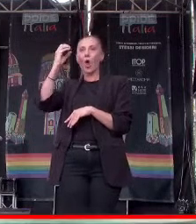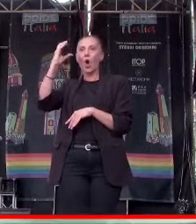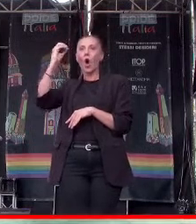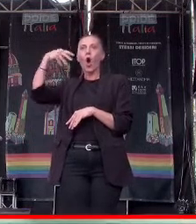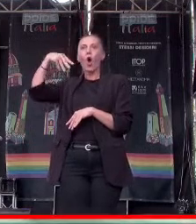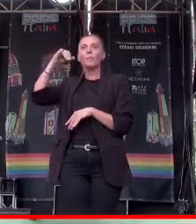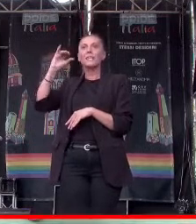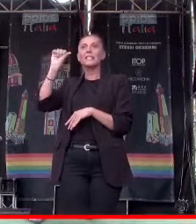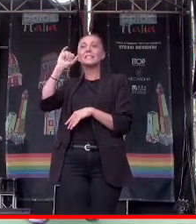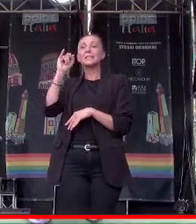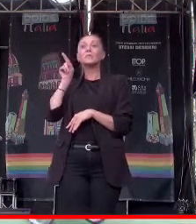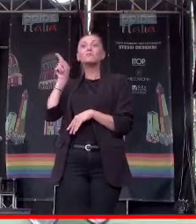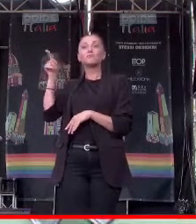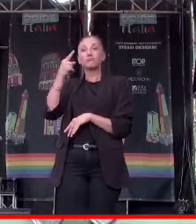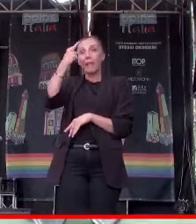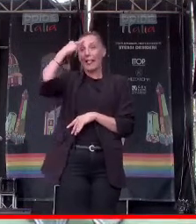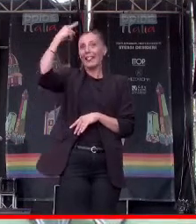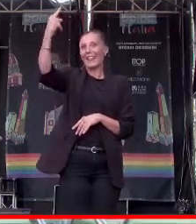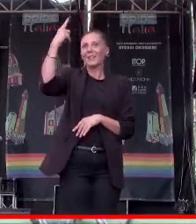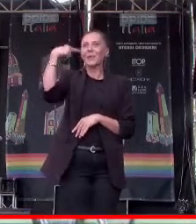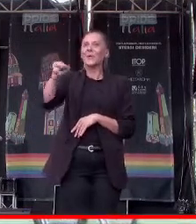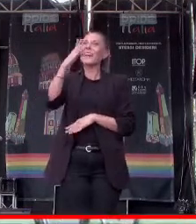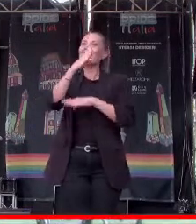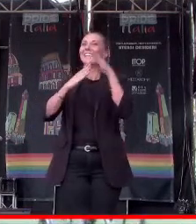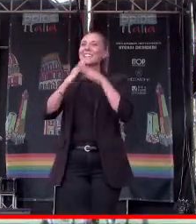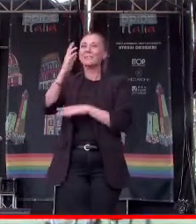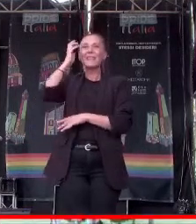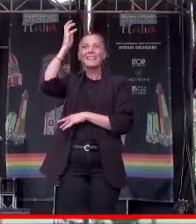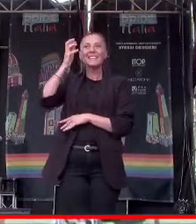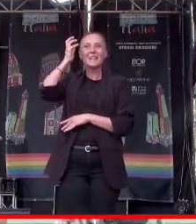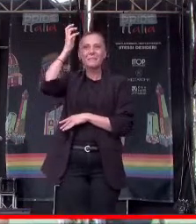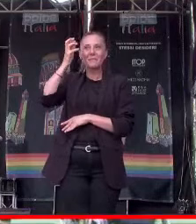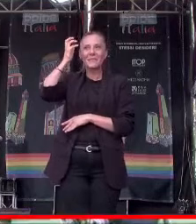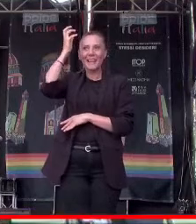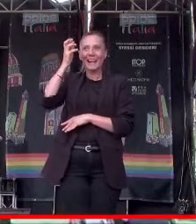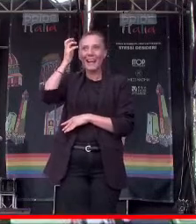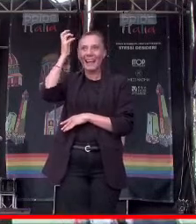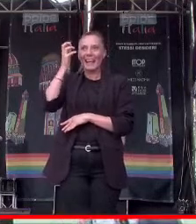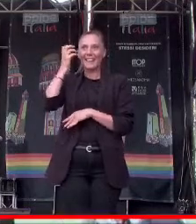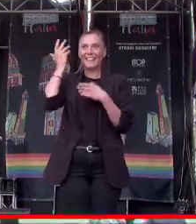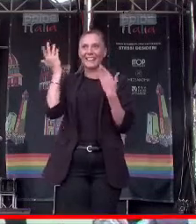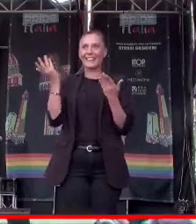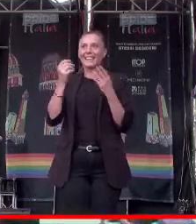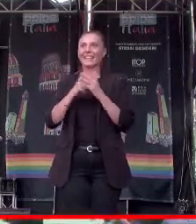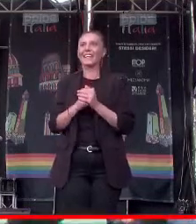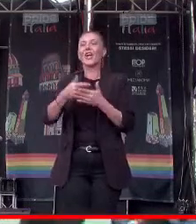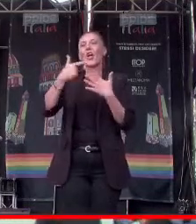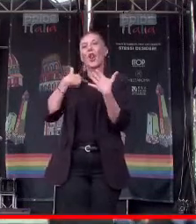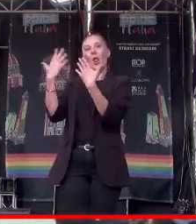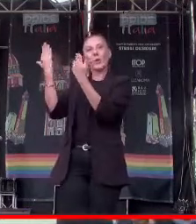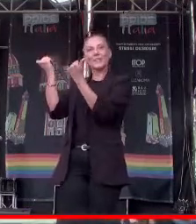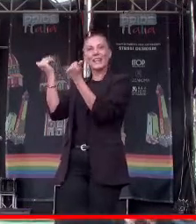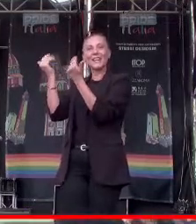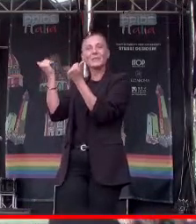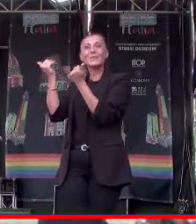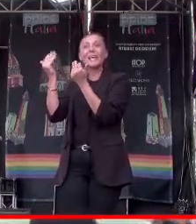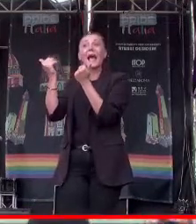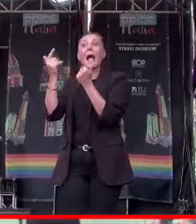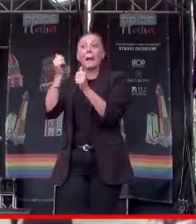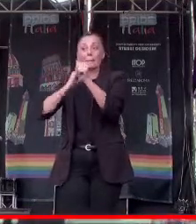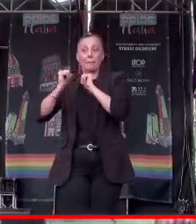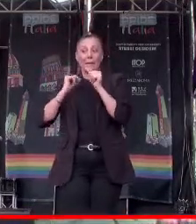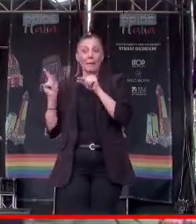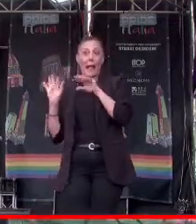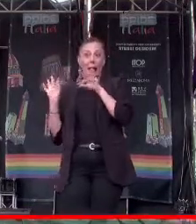questa manifestazione che è il Disability Pride ormai da tanti anni, lo salutiamo. Però prima che arrivi sul